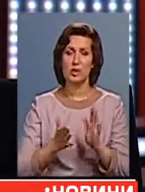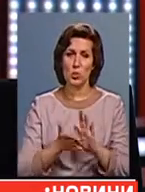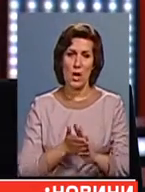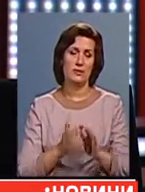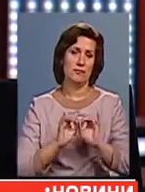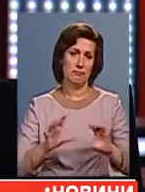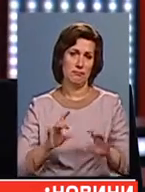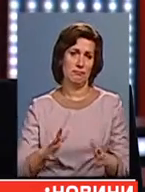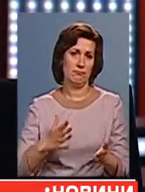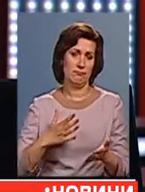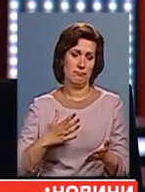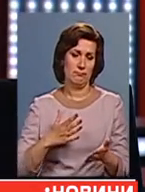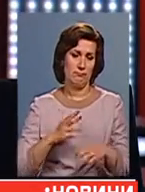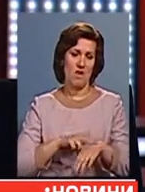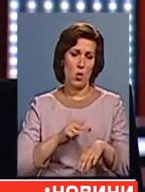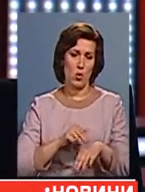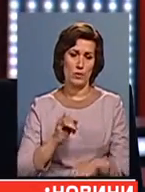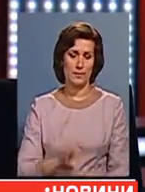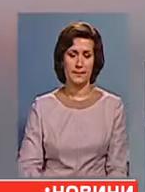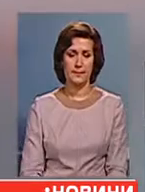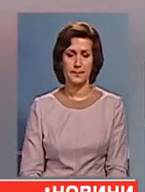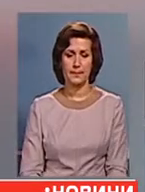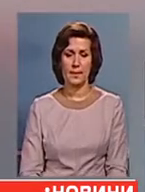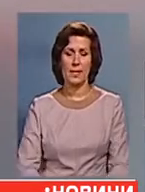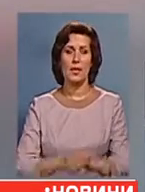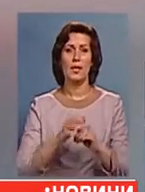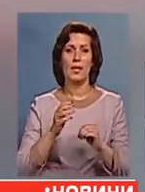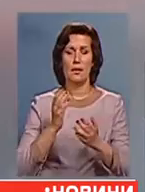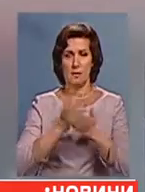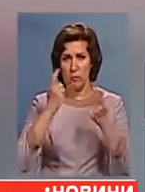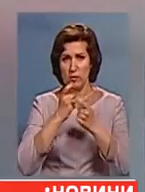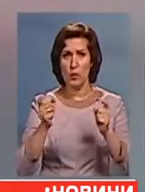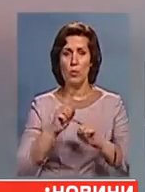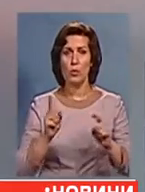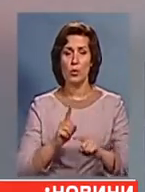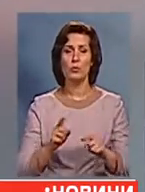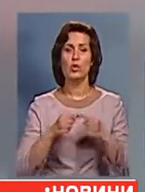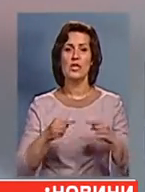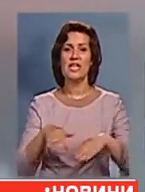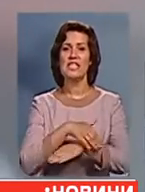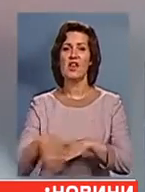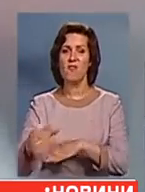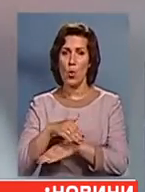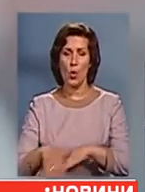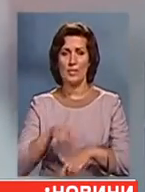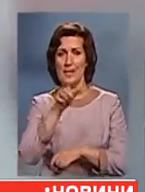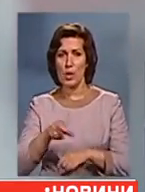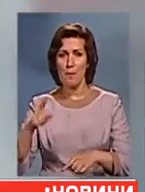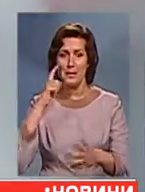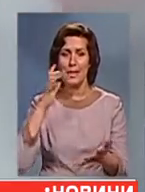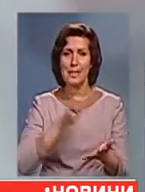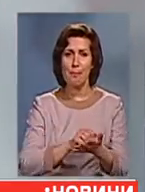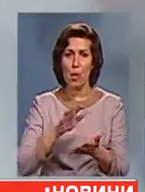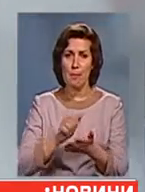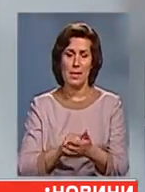першого розказали правоохоронці. Надійшло 3 повідомлення про те, що на різних вулицях громадяни помітили